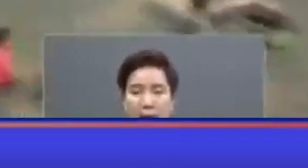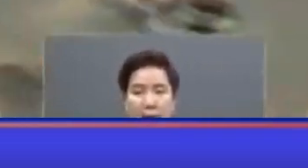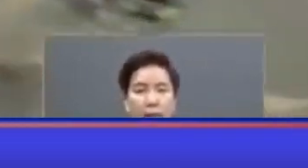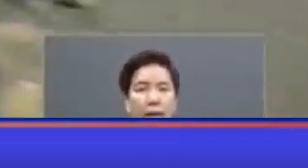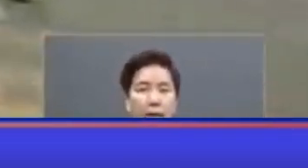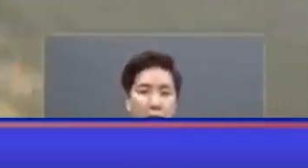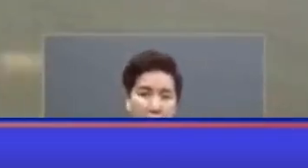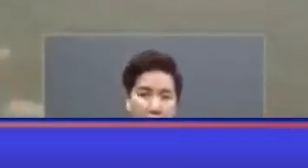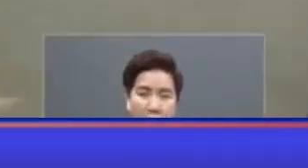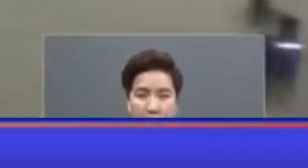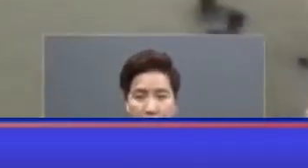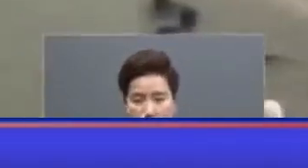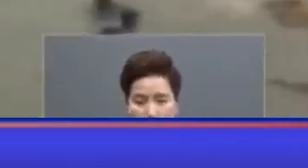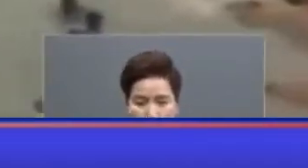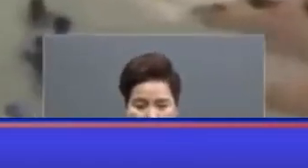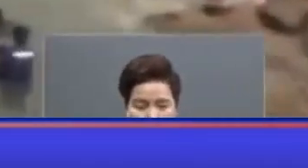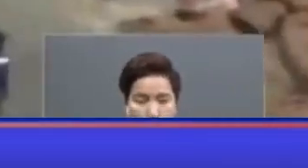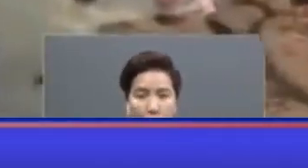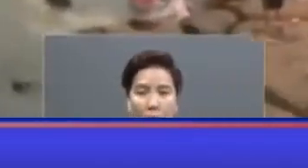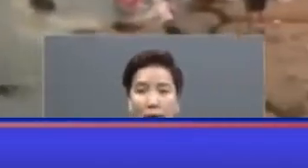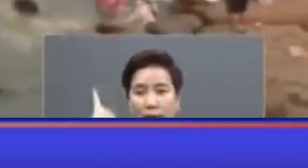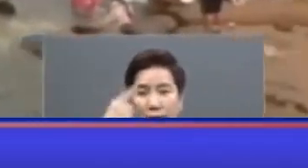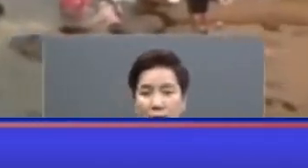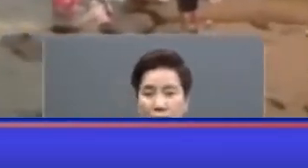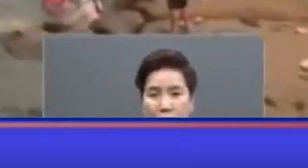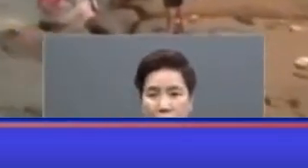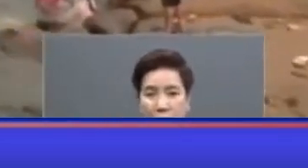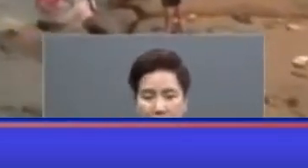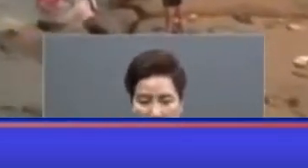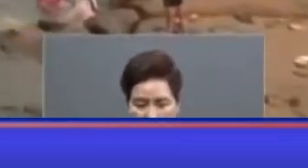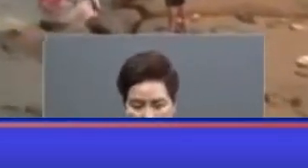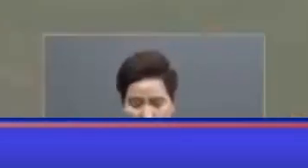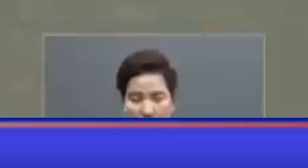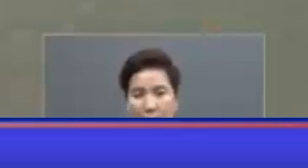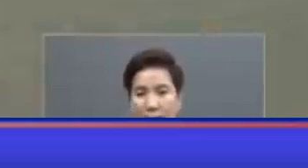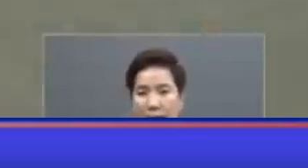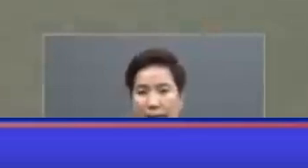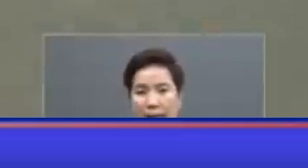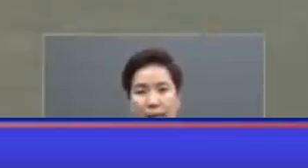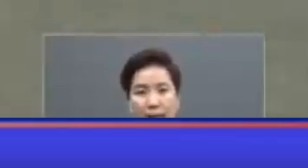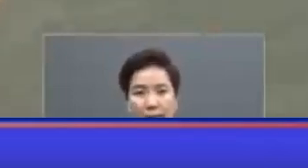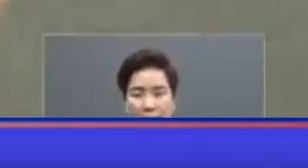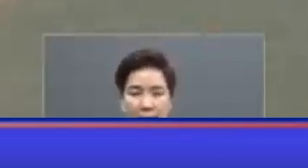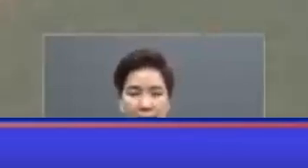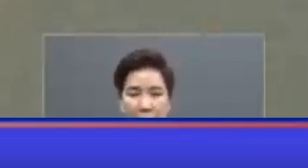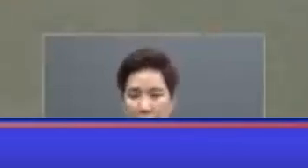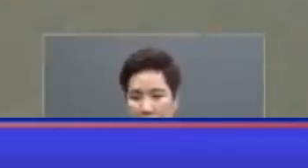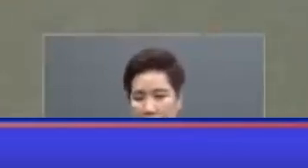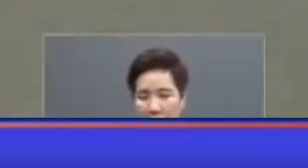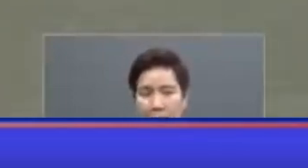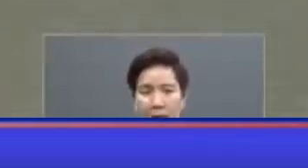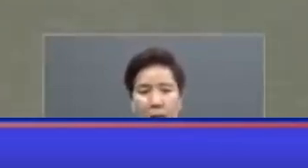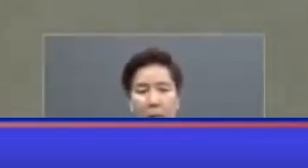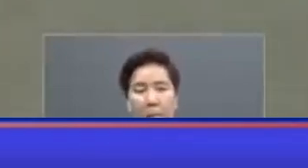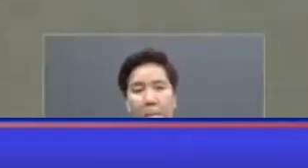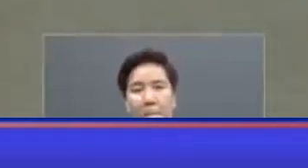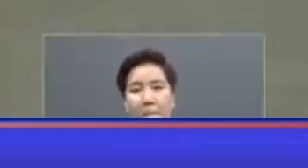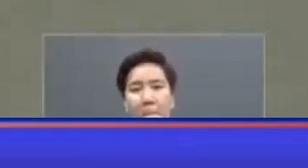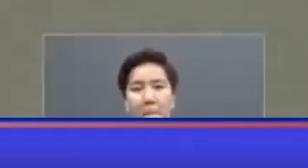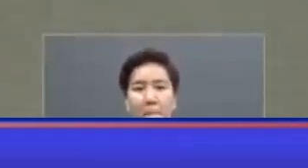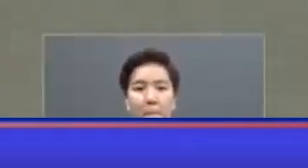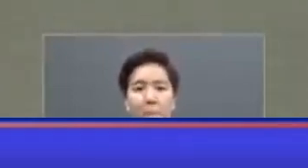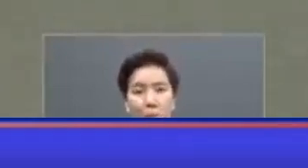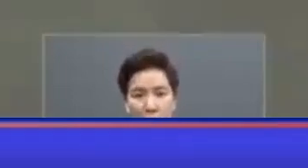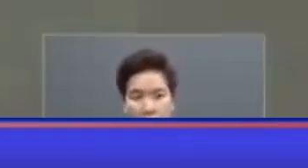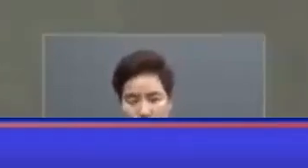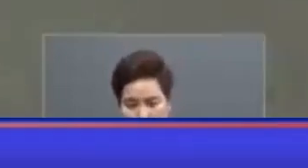แม่น้ำที่สวยงามนะครับแล้วก็บริเวณ